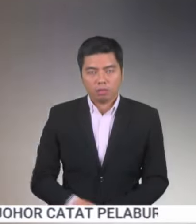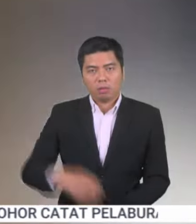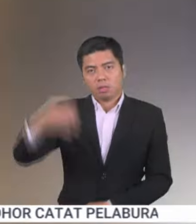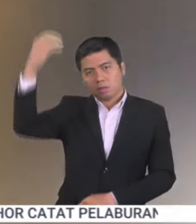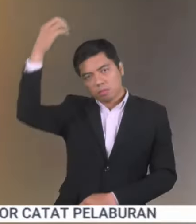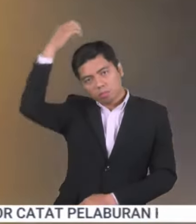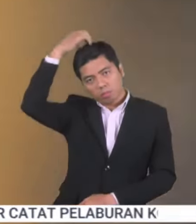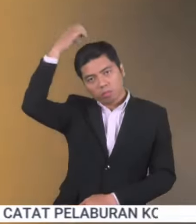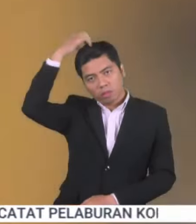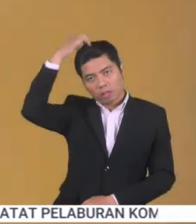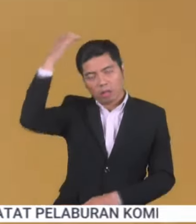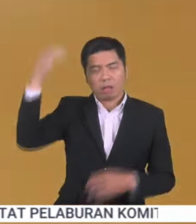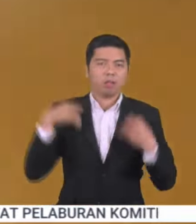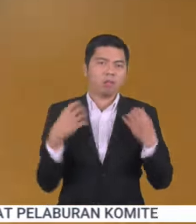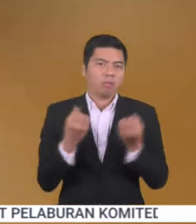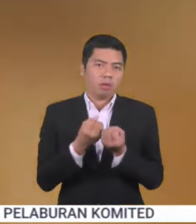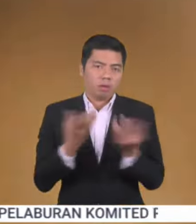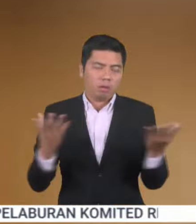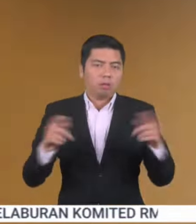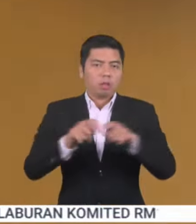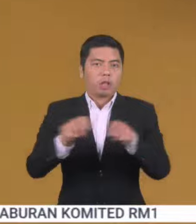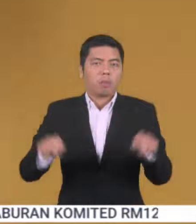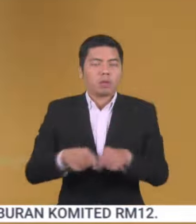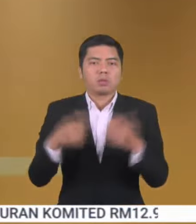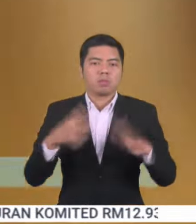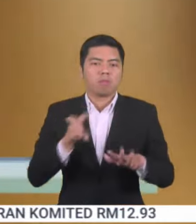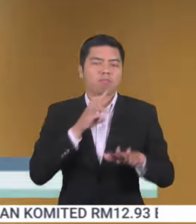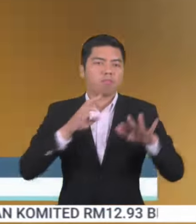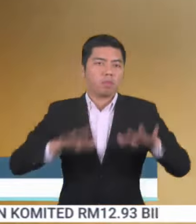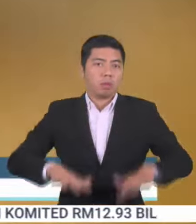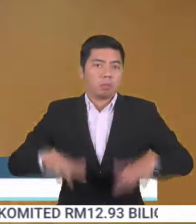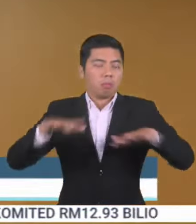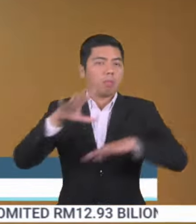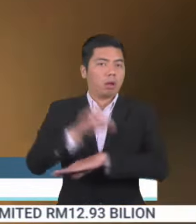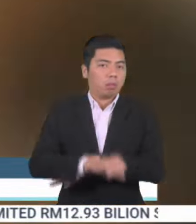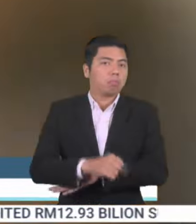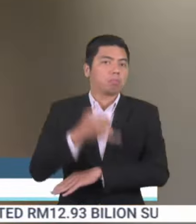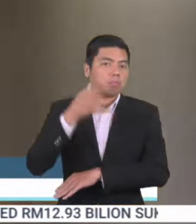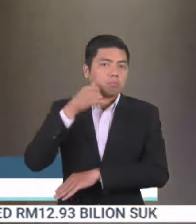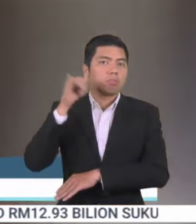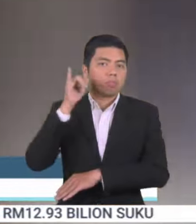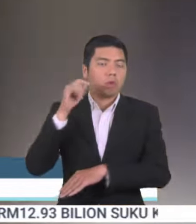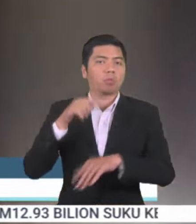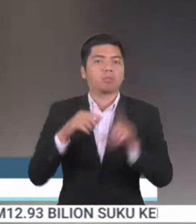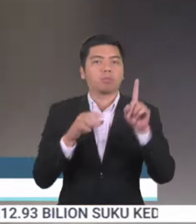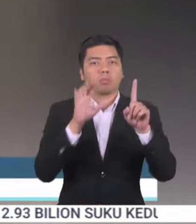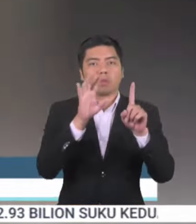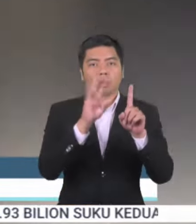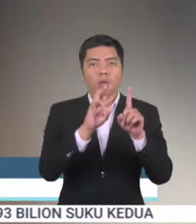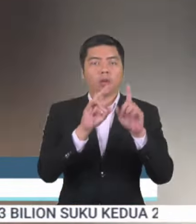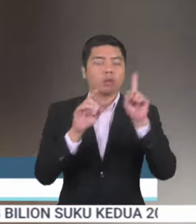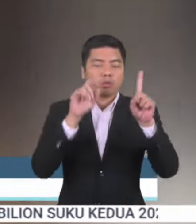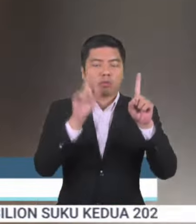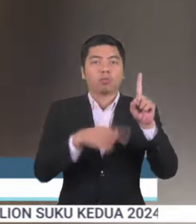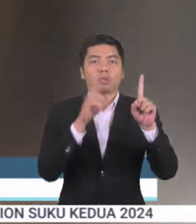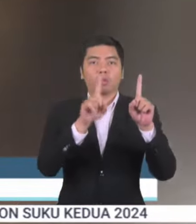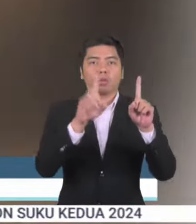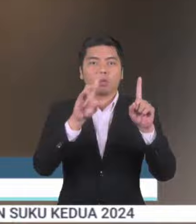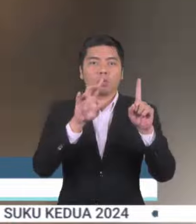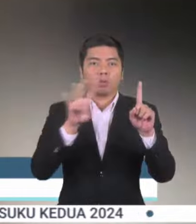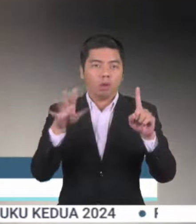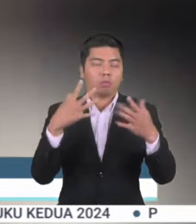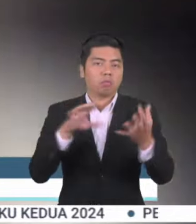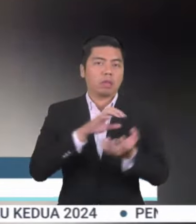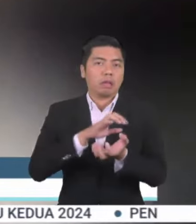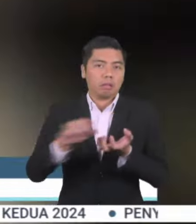Sementara itu di Selangor beberapa lokasi dinaiki air lewat malam tadi 1174 individu